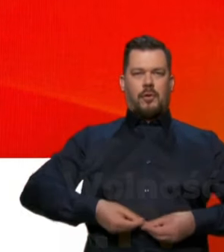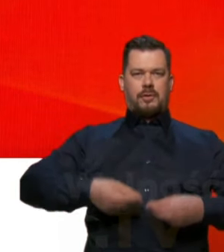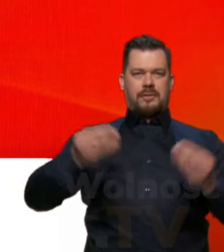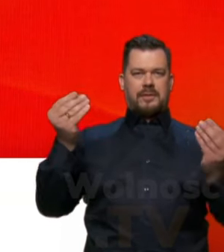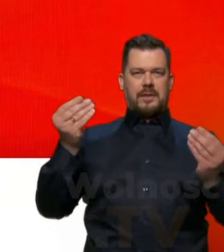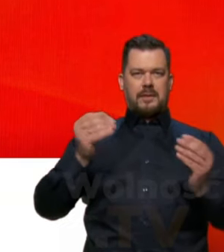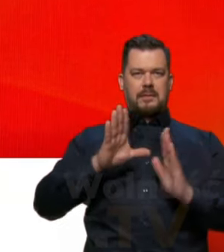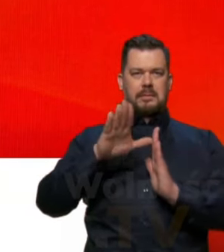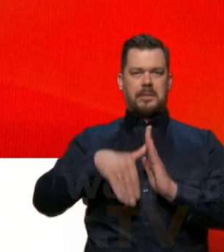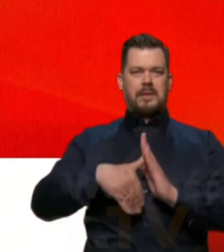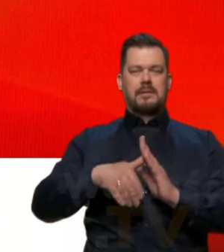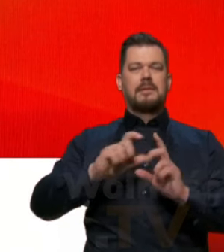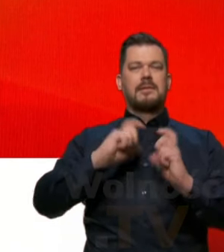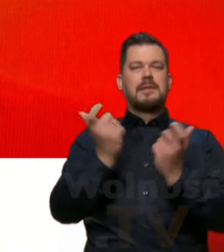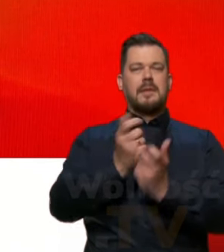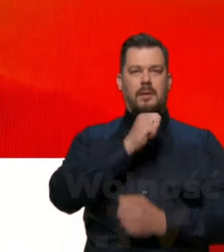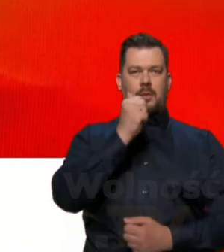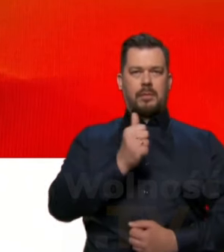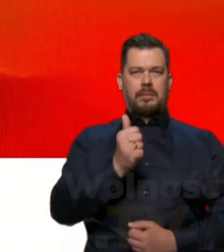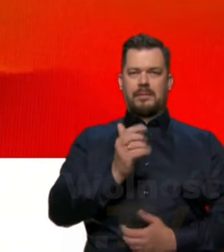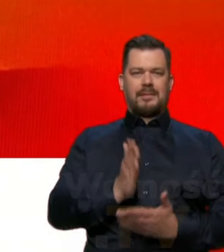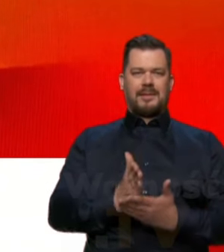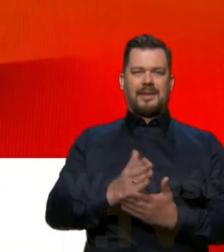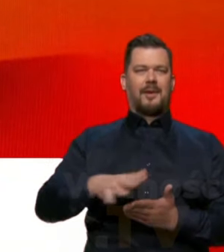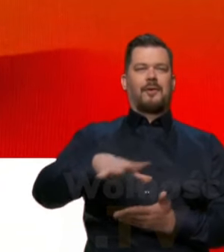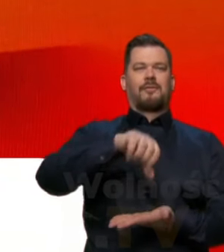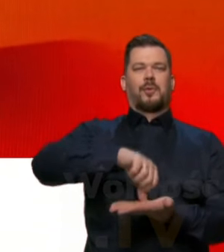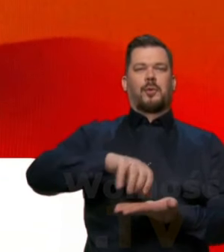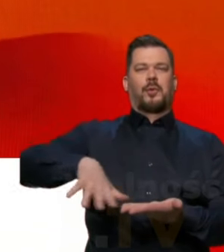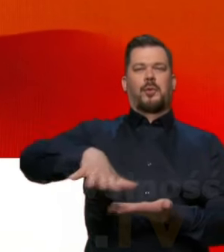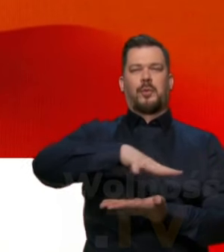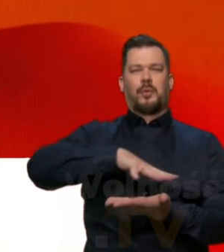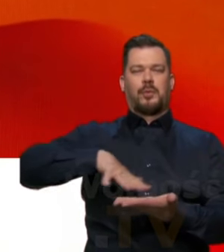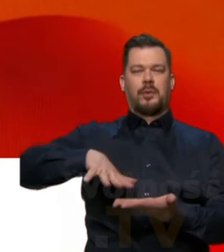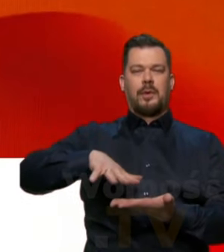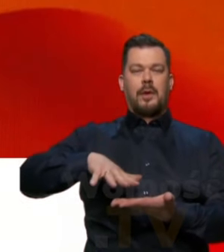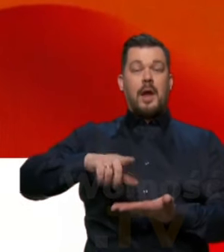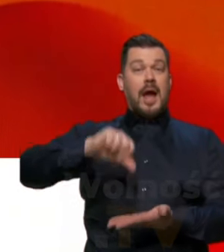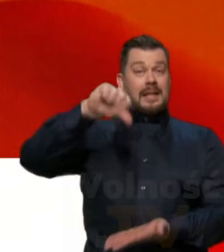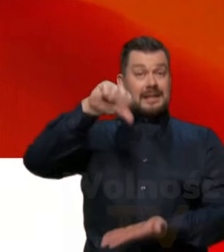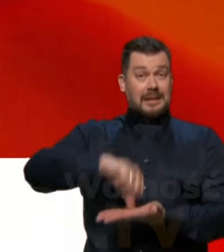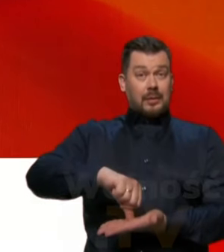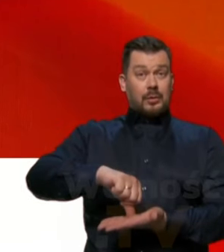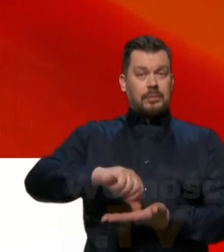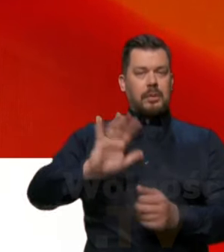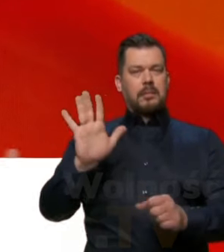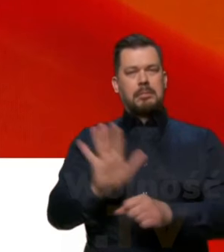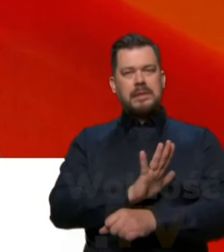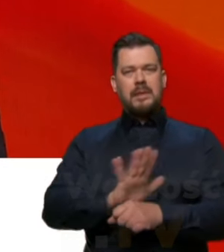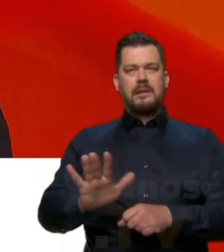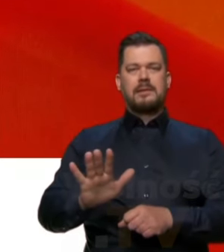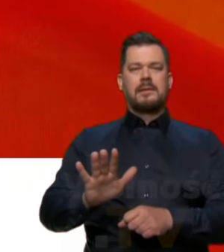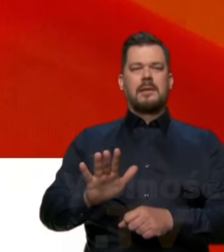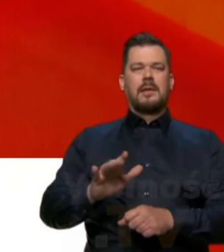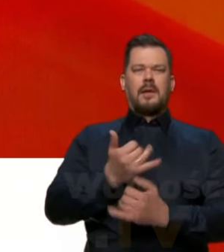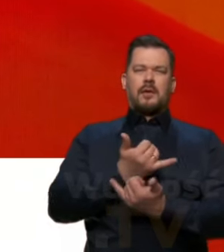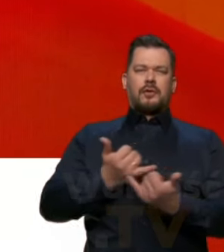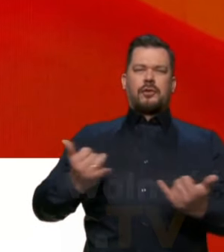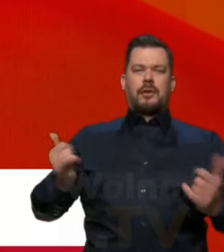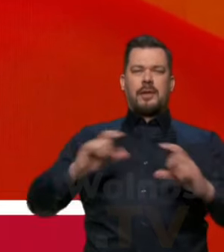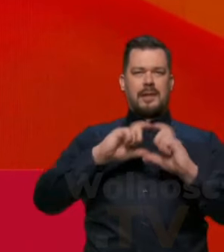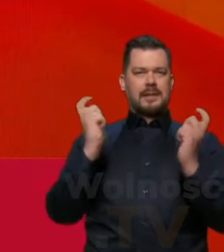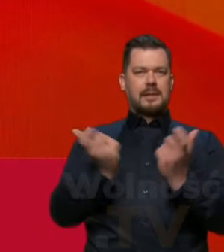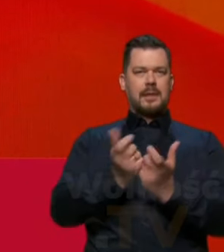się miastem w Europie, nie tylko w Europie Środkowej, która jest stolicą, centrum biznesowym całej